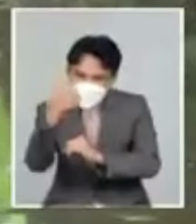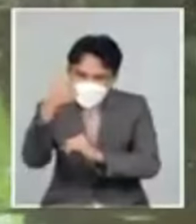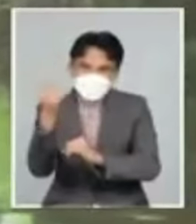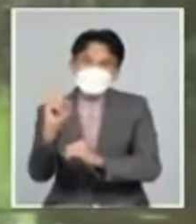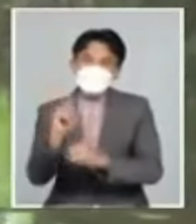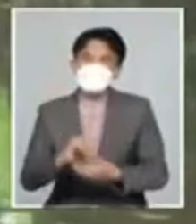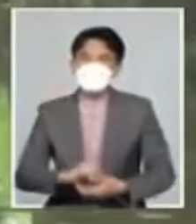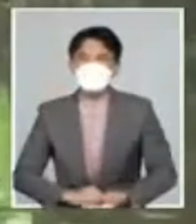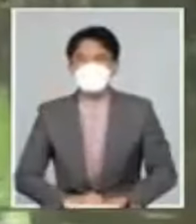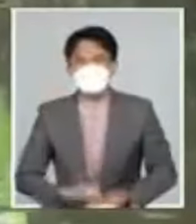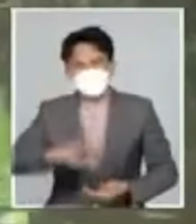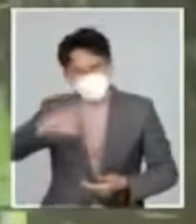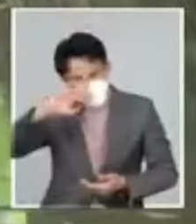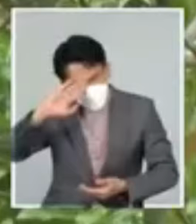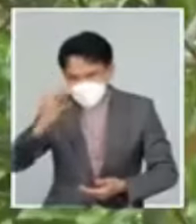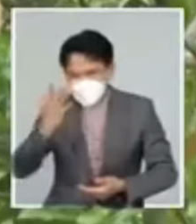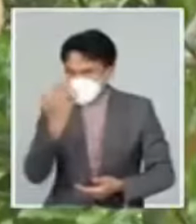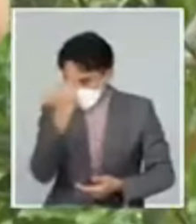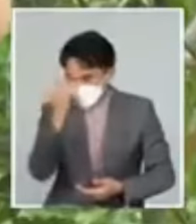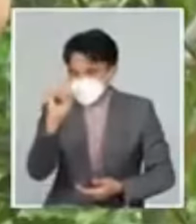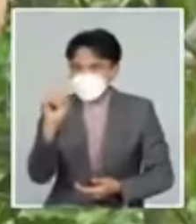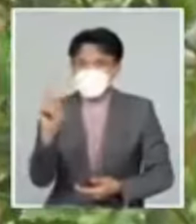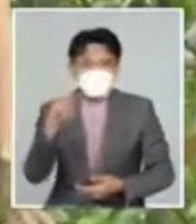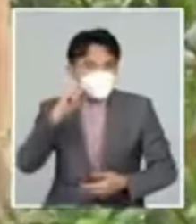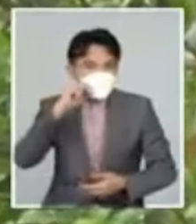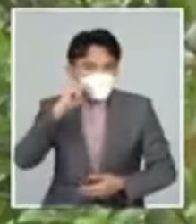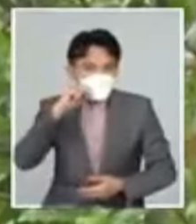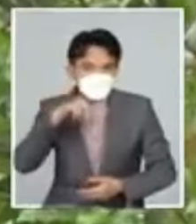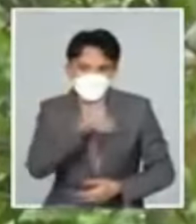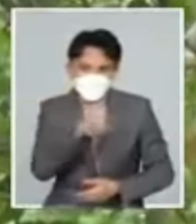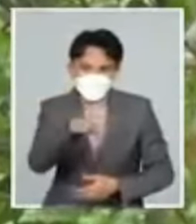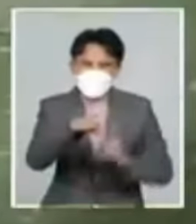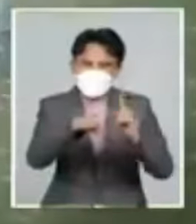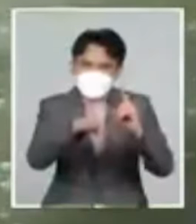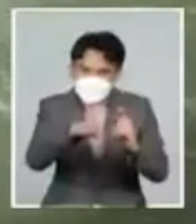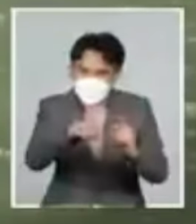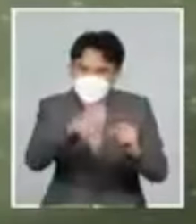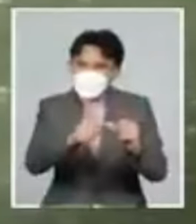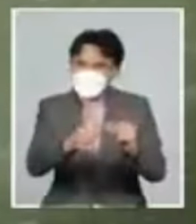ติตัวพวกนี้ไม่น่าจะป่วยง่ายเพราะว่าอยู่ตามน้ำที่เน่าเสียก็อยู่